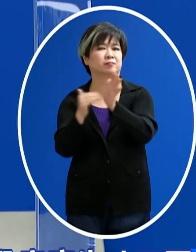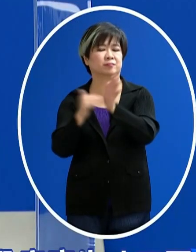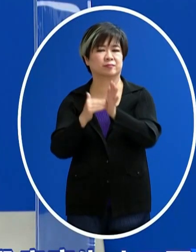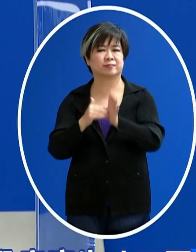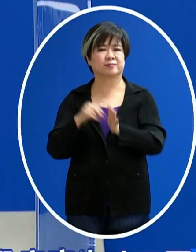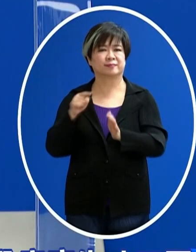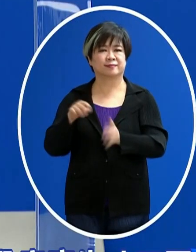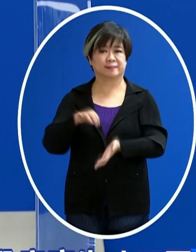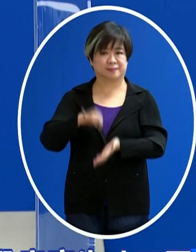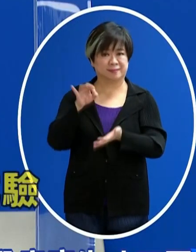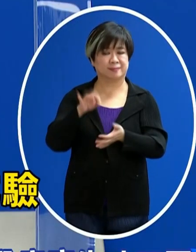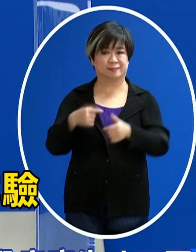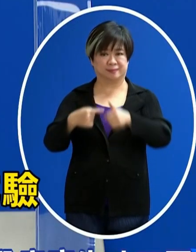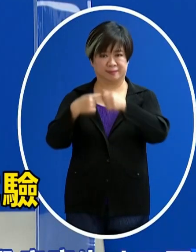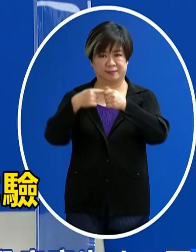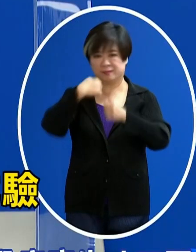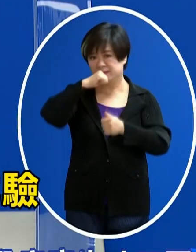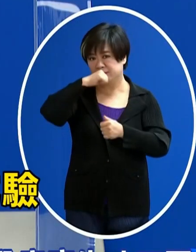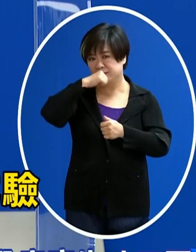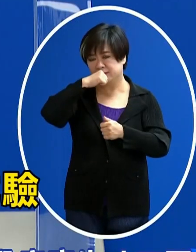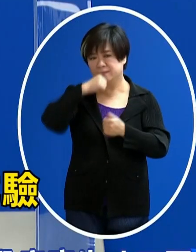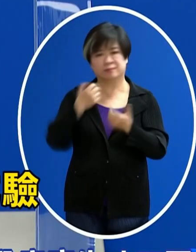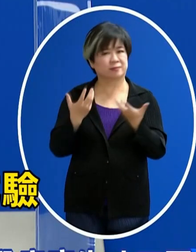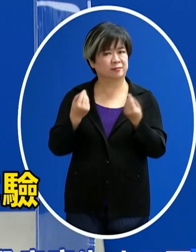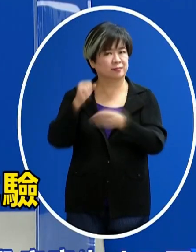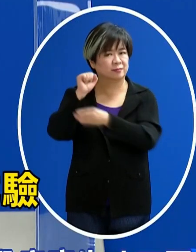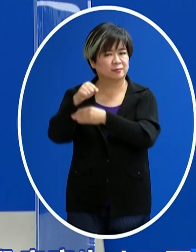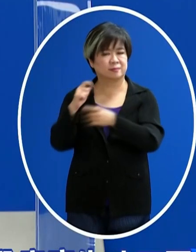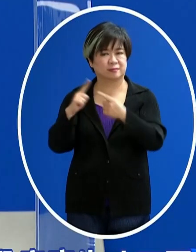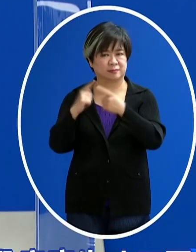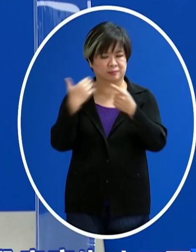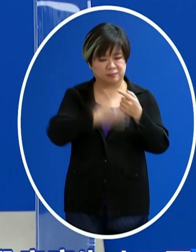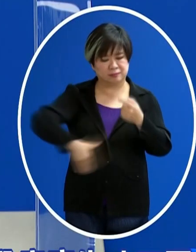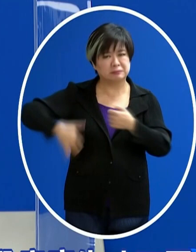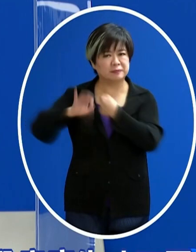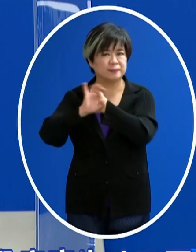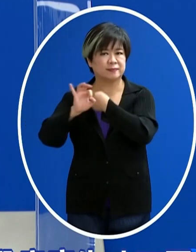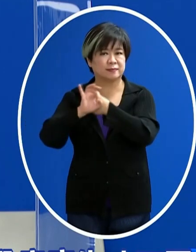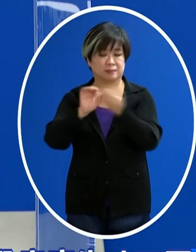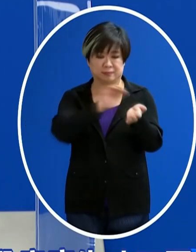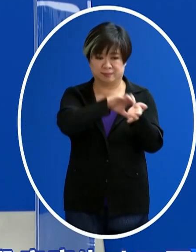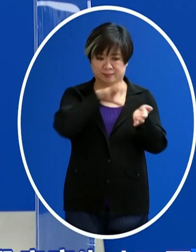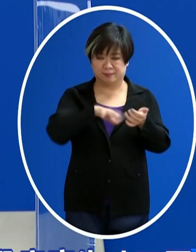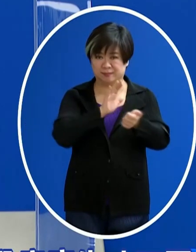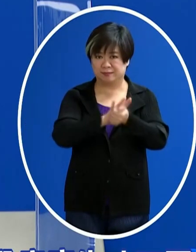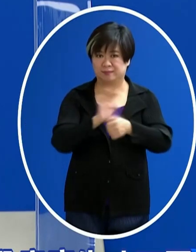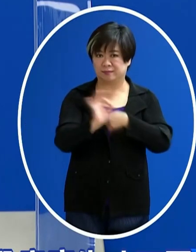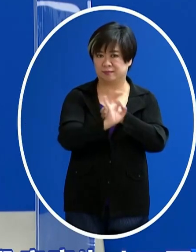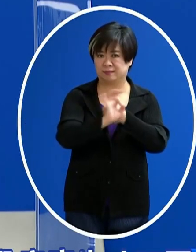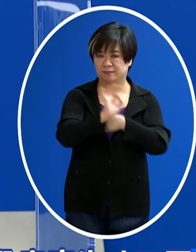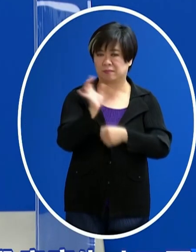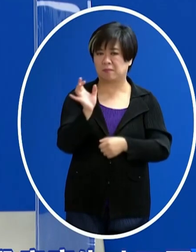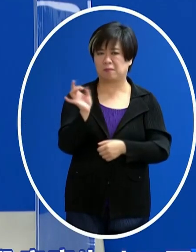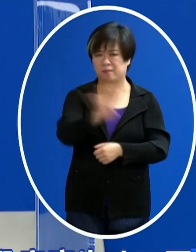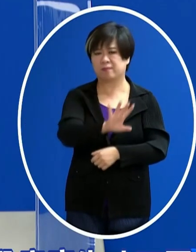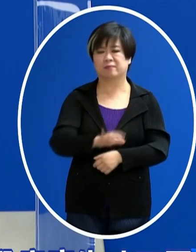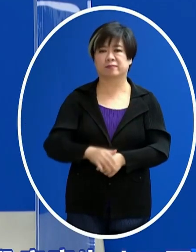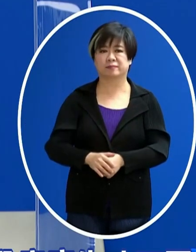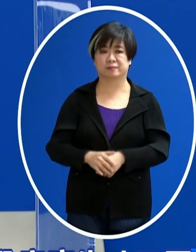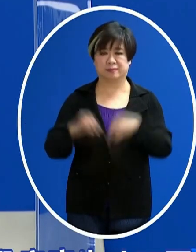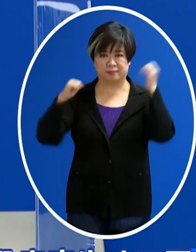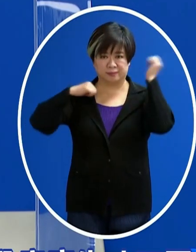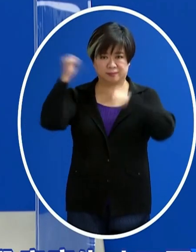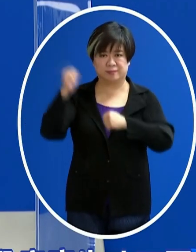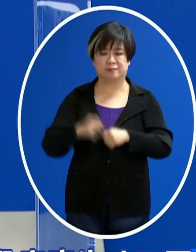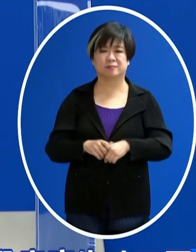基本上就是说，第一个，我们国内并没有核准这样的人体试验，也没有医院在进行这样的人体试验。早上那个这位